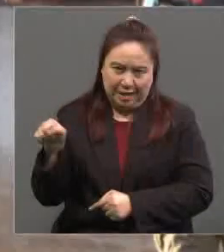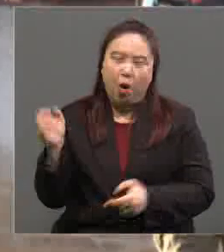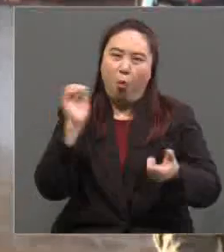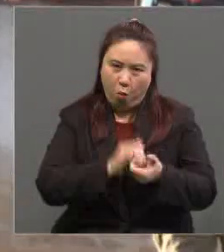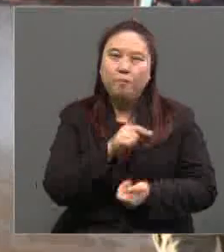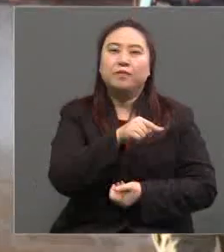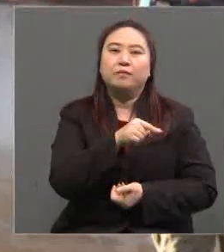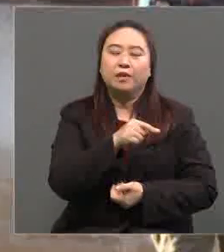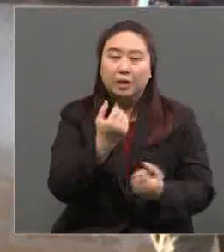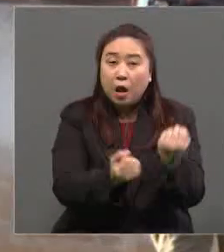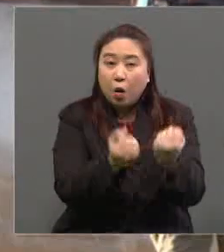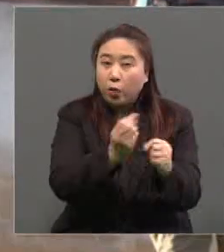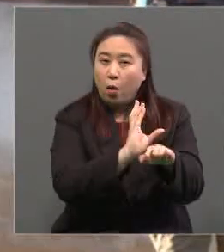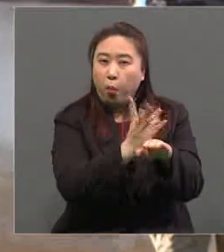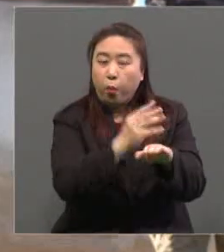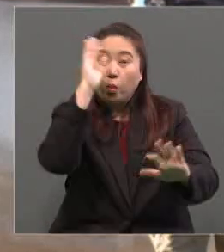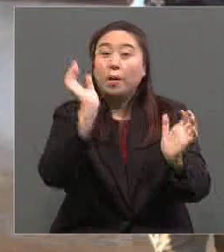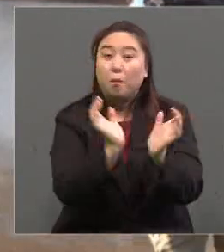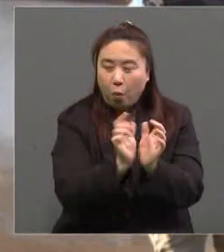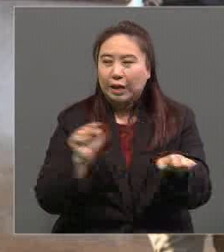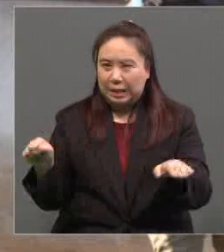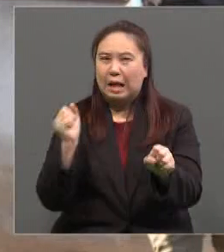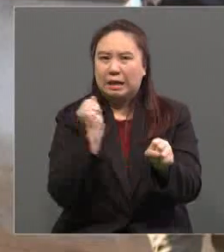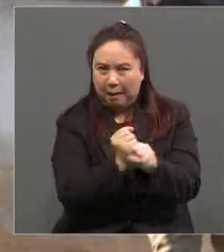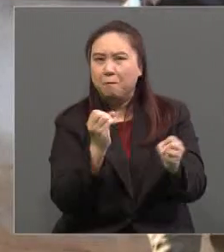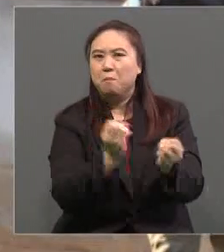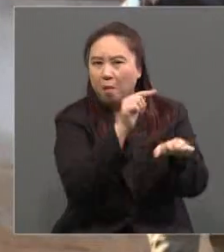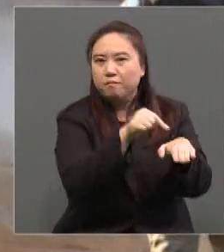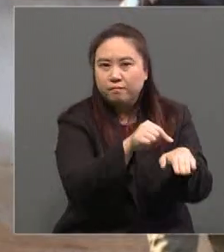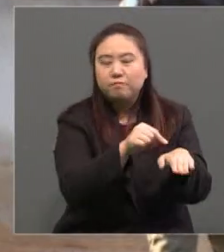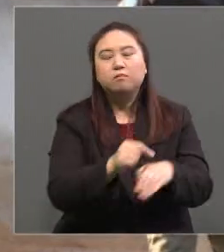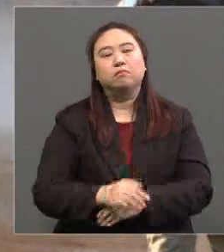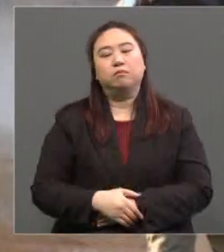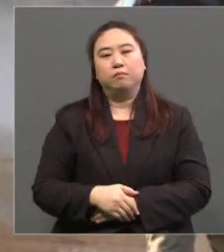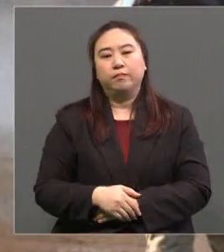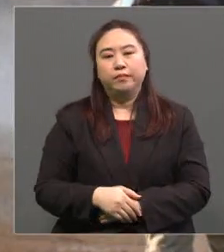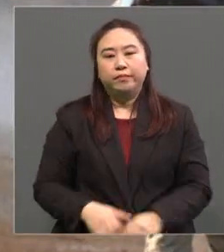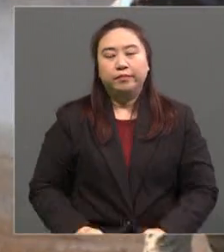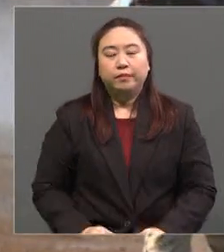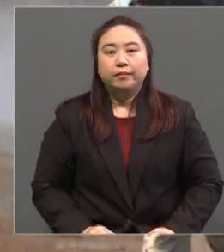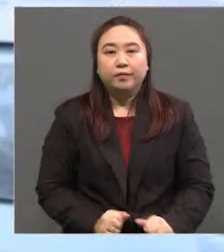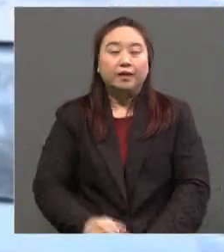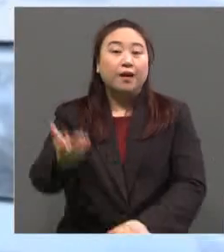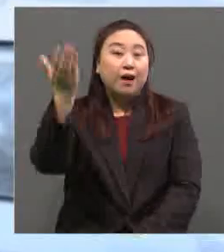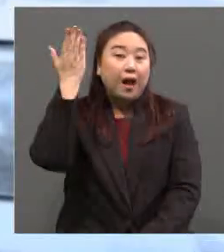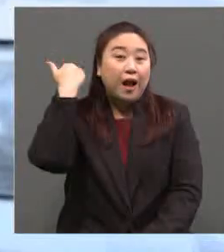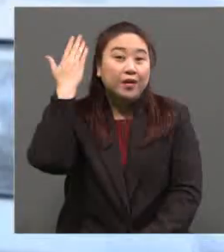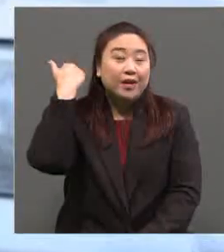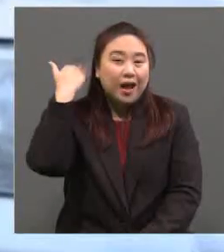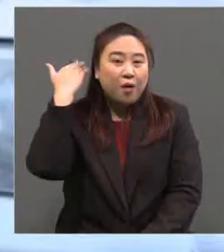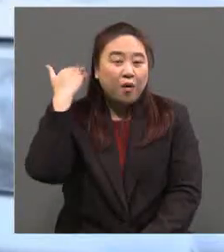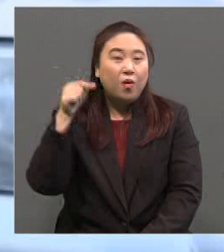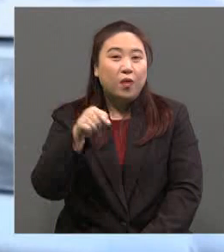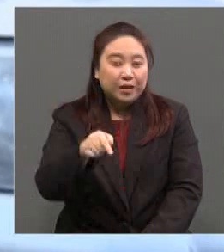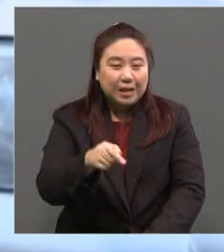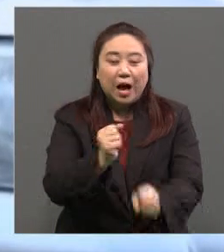ถยนต์ตำรวจสถานีตำรวจภูธรบันนังสตาเข้าตรวจสอบขณะที่เกิดเหตุคนร้ายวางเพลิงเผาเครื่องจักรและรถที่ใช้